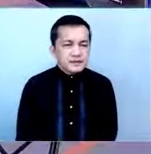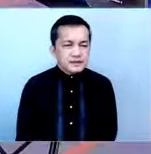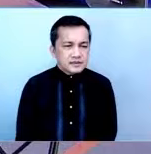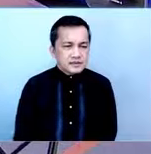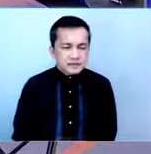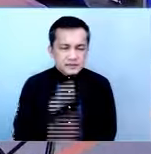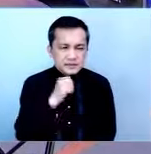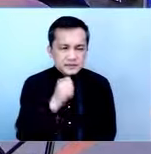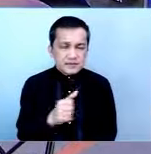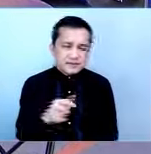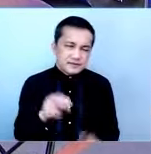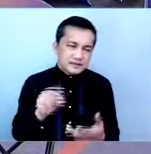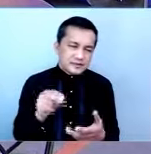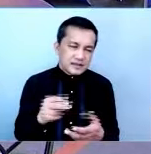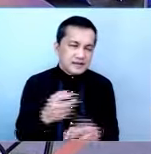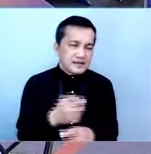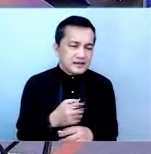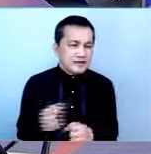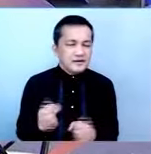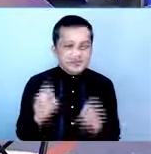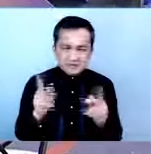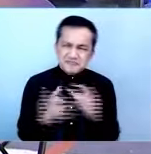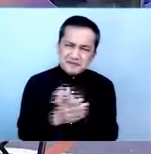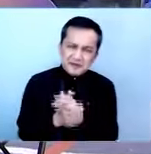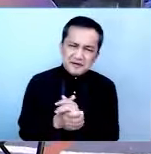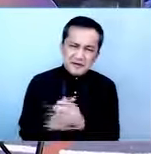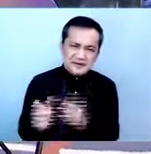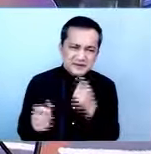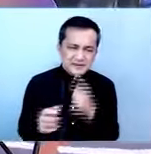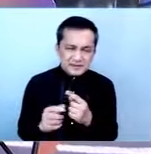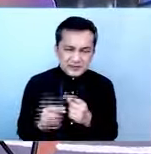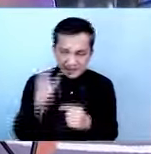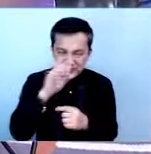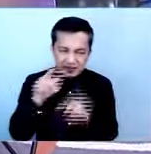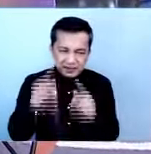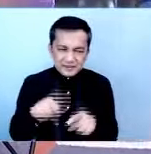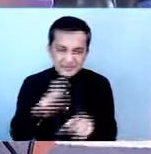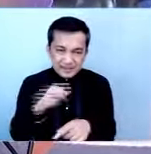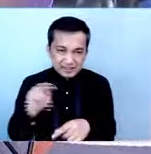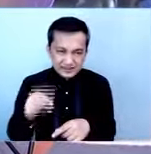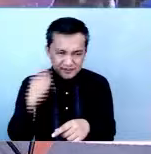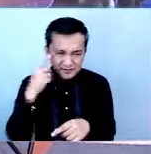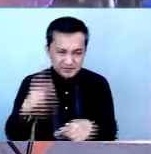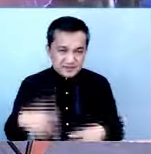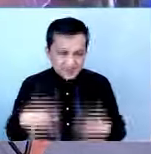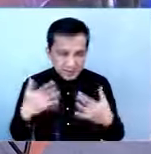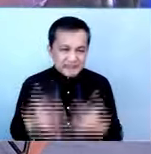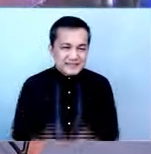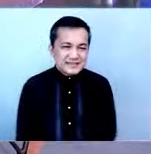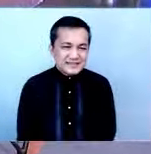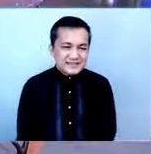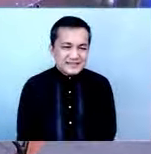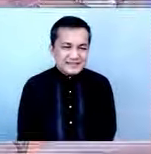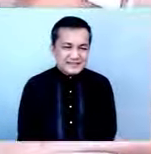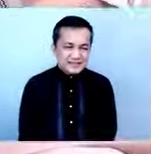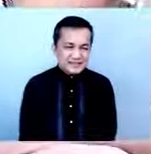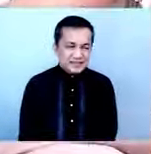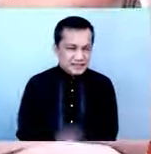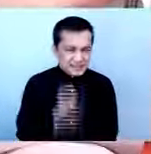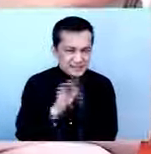siya. Okay! Diba? So, ano, nahanap mo na ba yung taong hindi ka kailangan para mabuhay siya? Hindi ako, kung naghahanap ako.